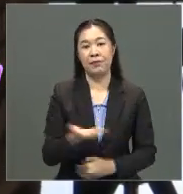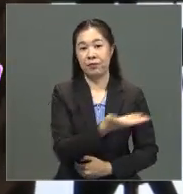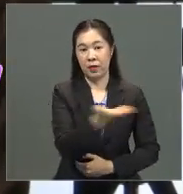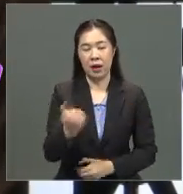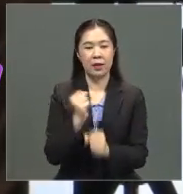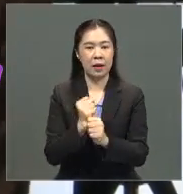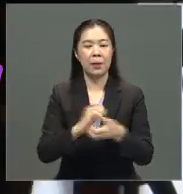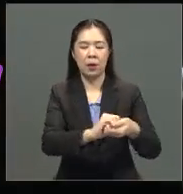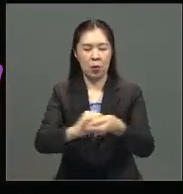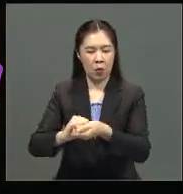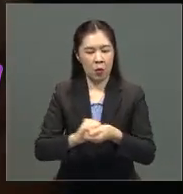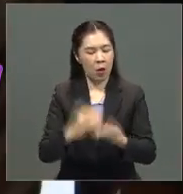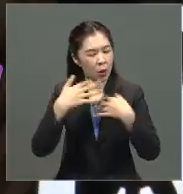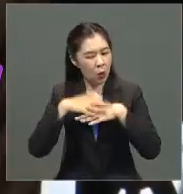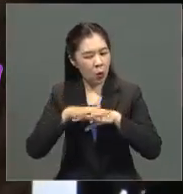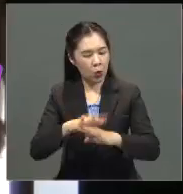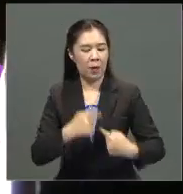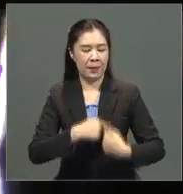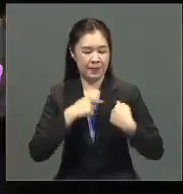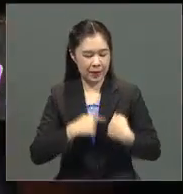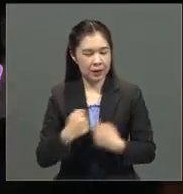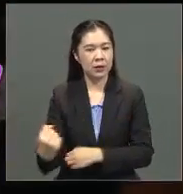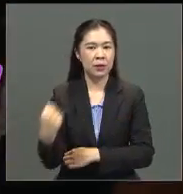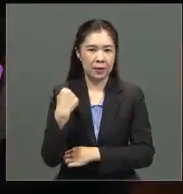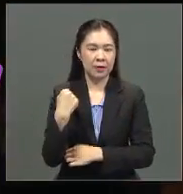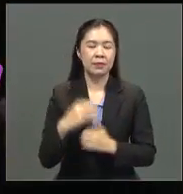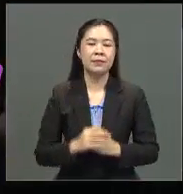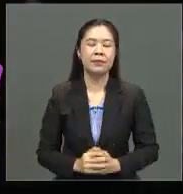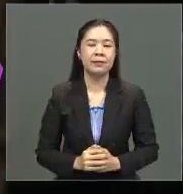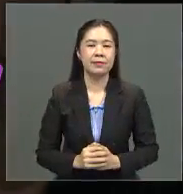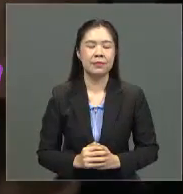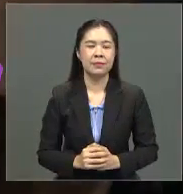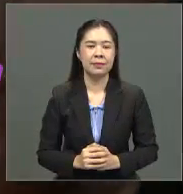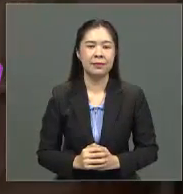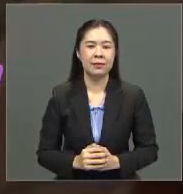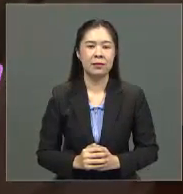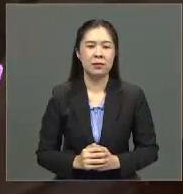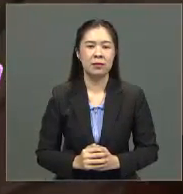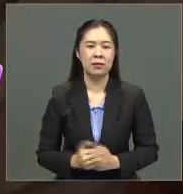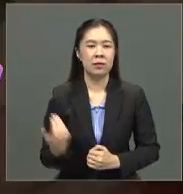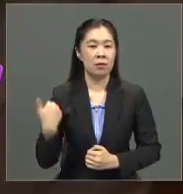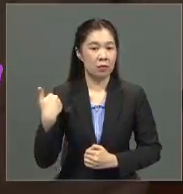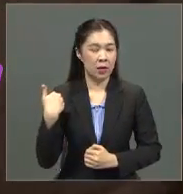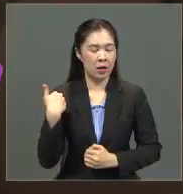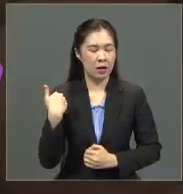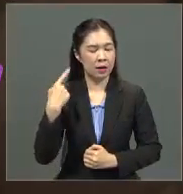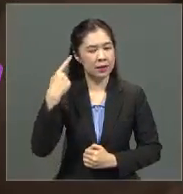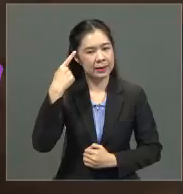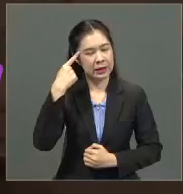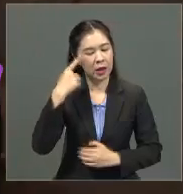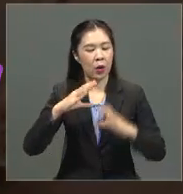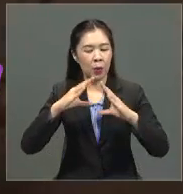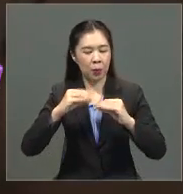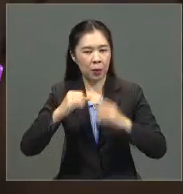เนี่ยทำงานร่วมกันและให้เกิดความเชื่อมั่นมากยิ่งขึ้นส่วนถามว่าจะเปิดเวทีรับฟังกัน